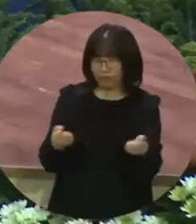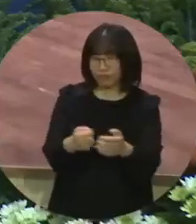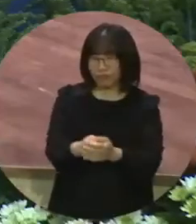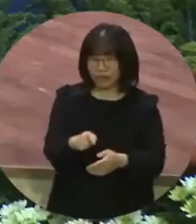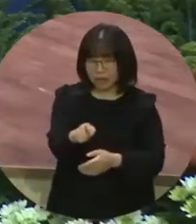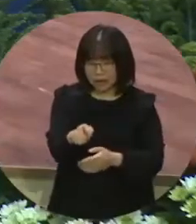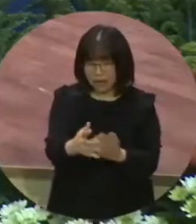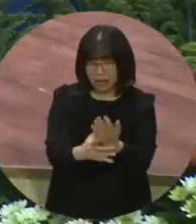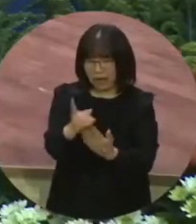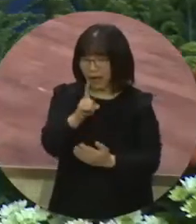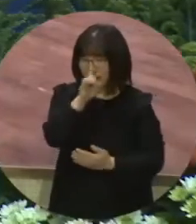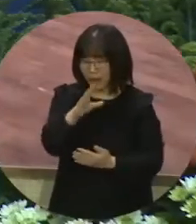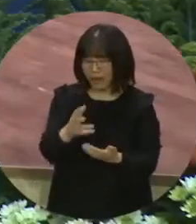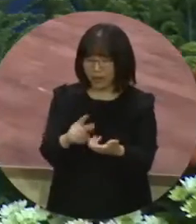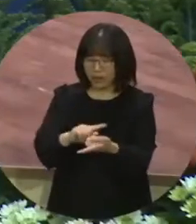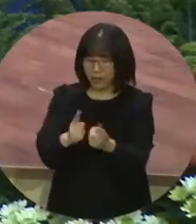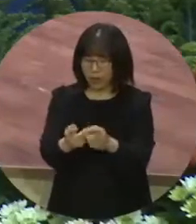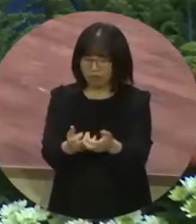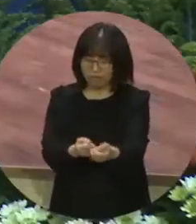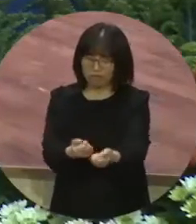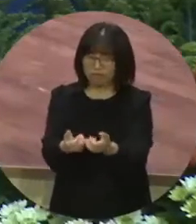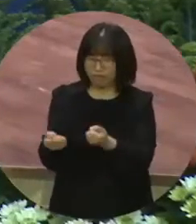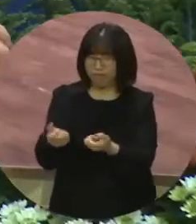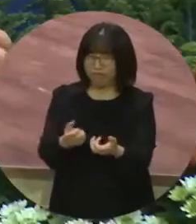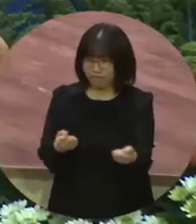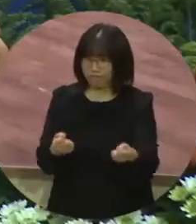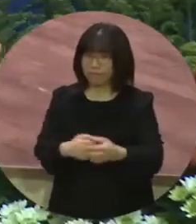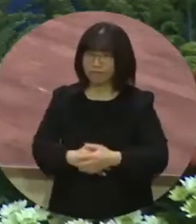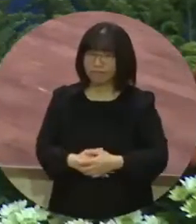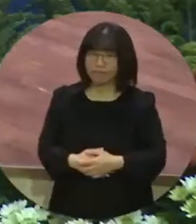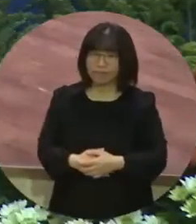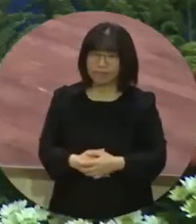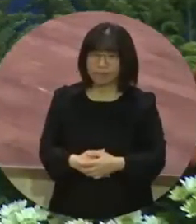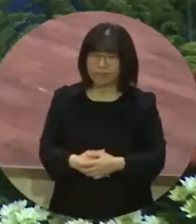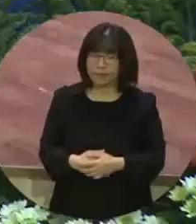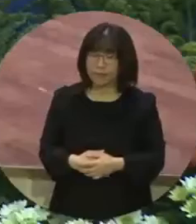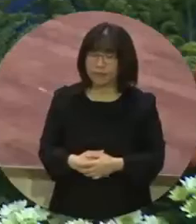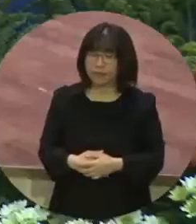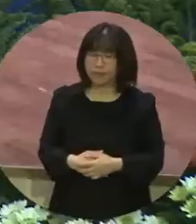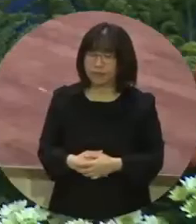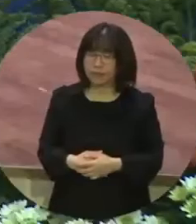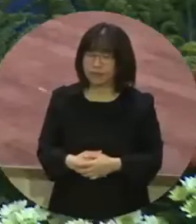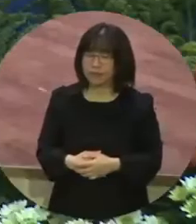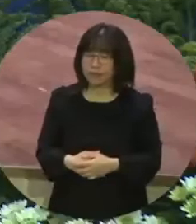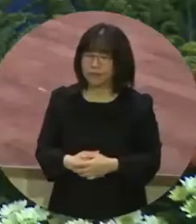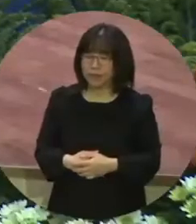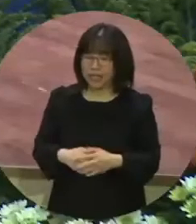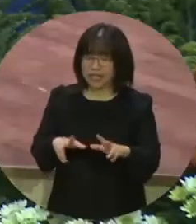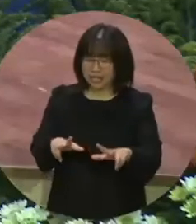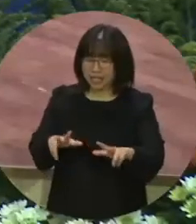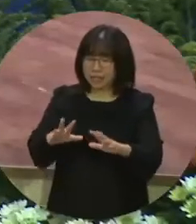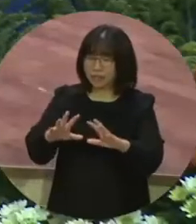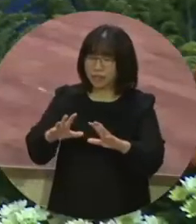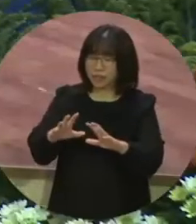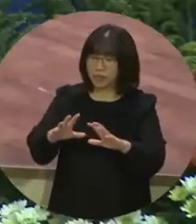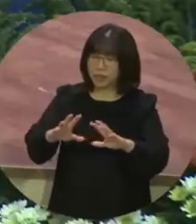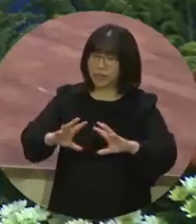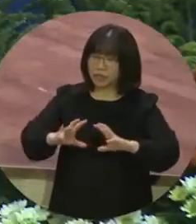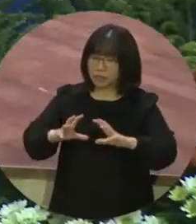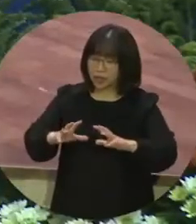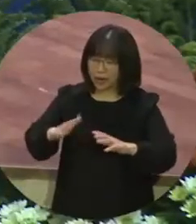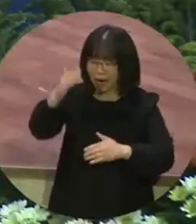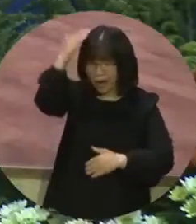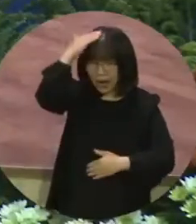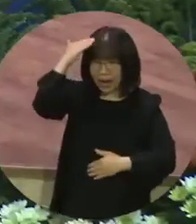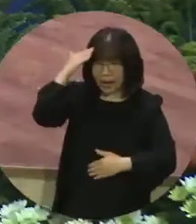하나되지 못하도록 이 나라가 하나되면 어떻게 되겠어요? 지금 안 그래도 지금 5천만이 넘는 민족 중에서